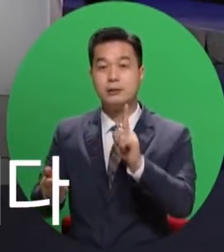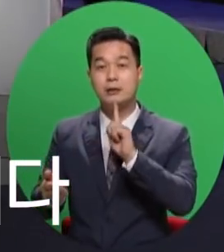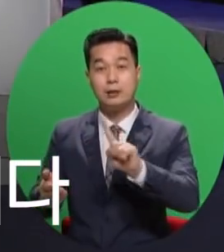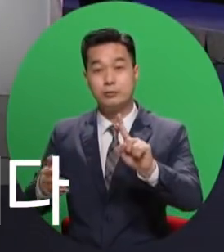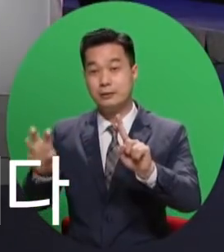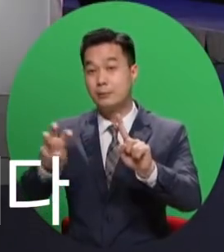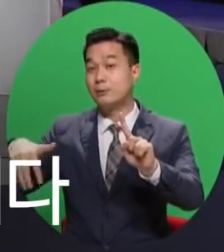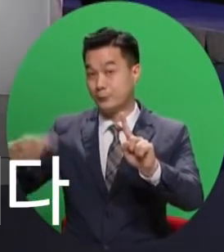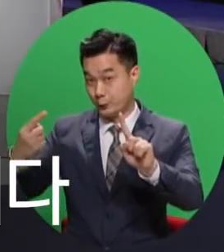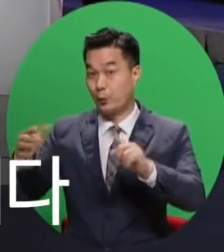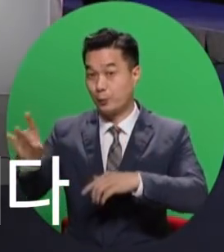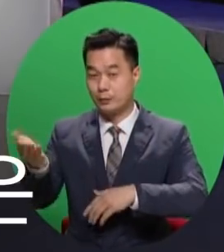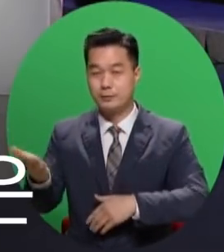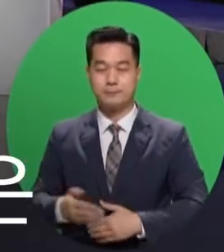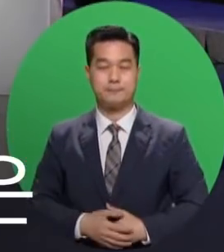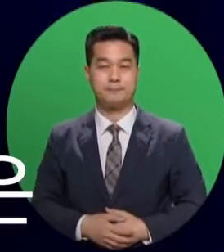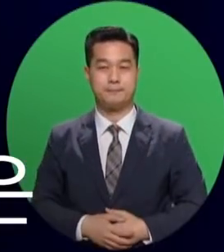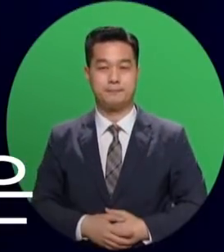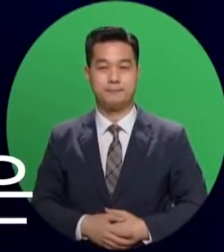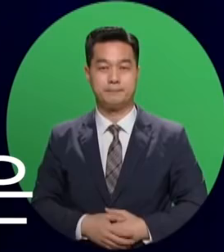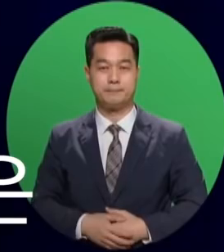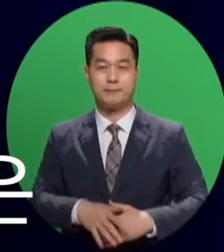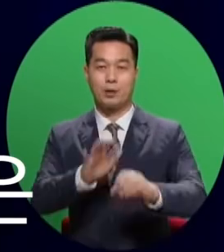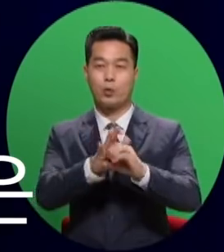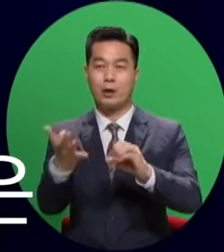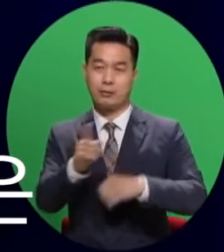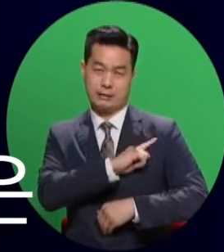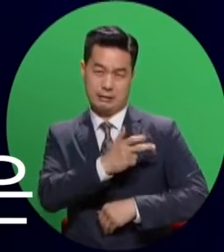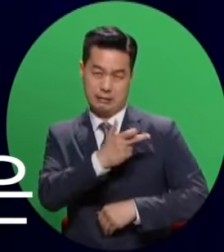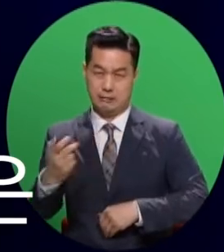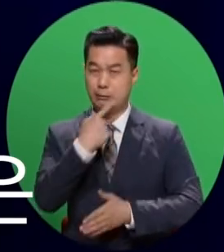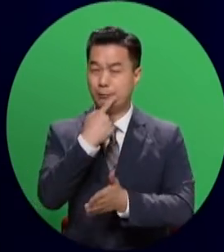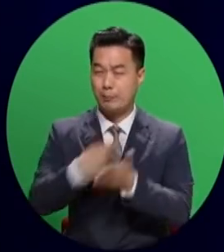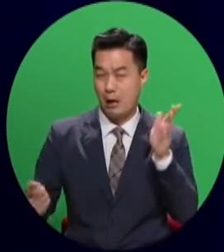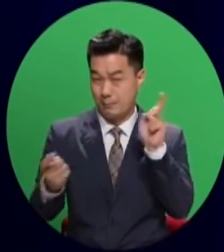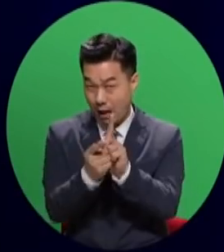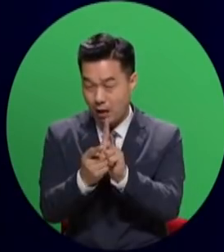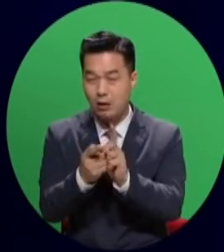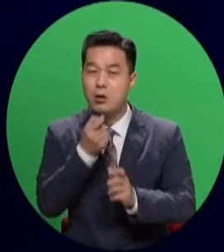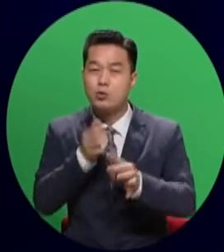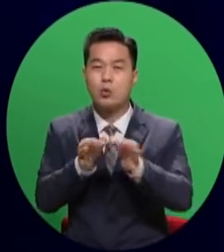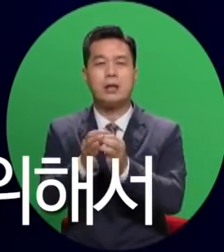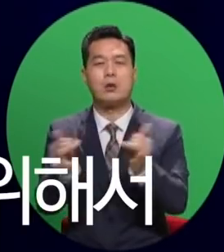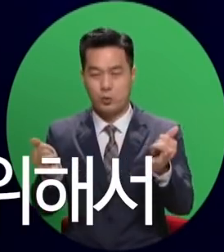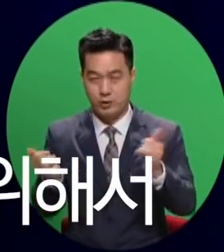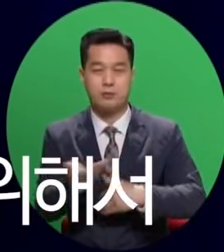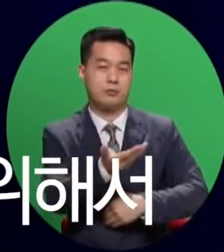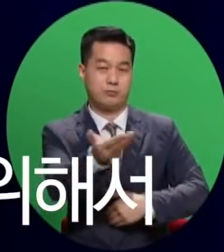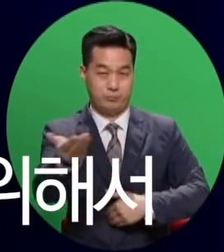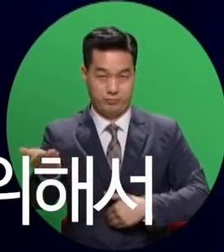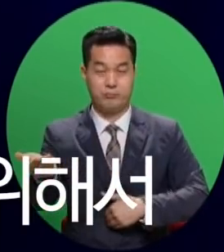첫발은 해주시면 됩니다 예 콜라 이익으로 가장 큰 피해를 입은 분들은 사실 소상공인들이 시죠 그래서